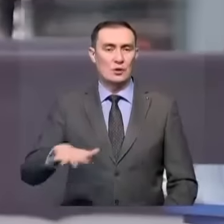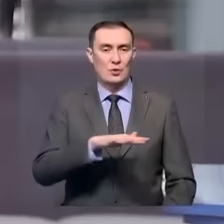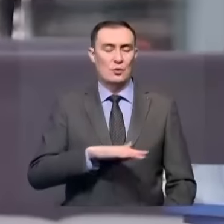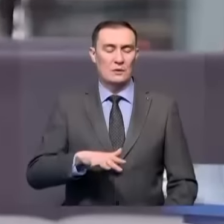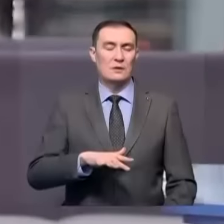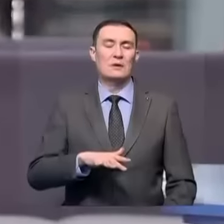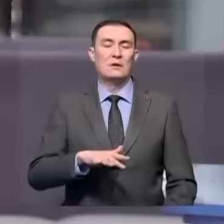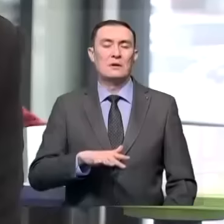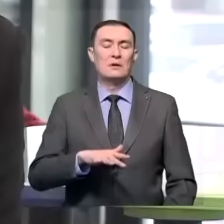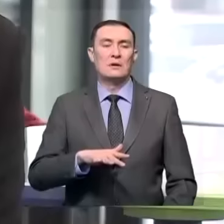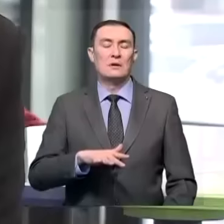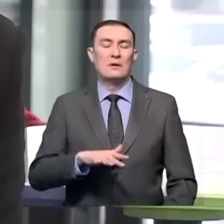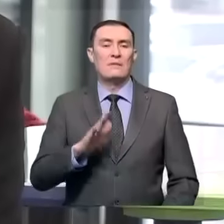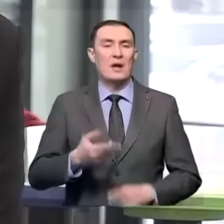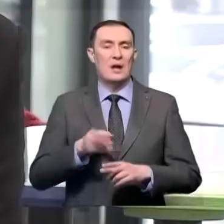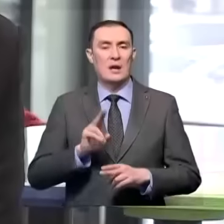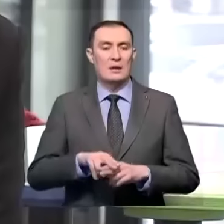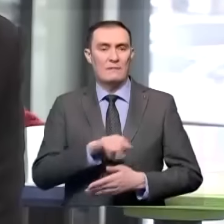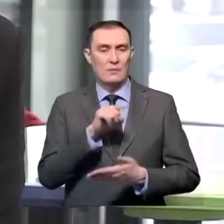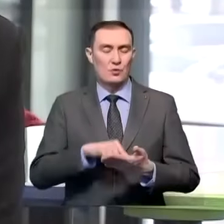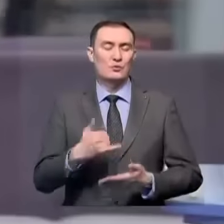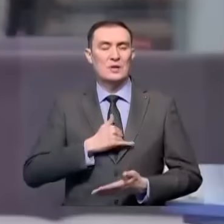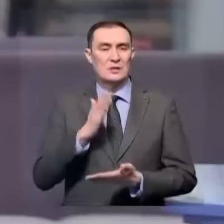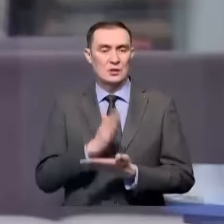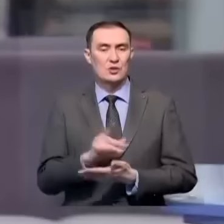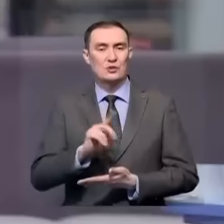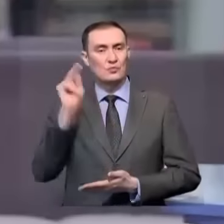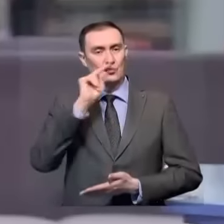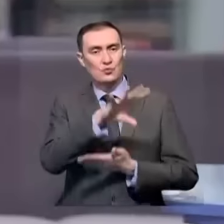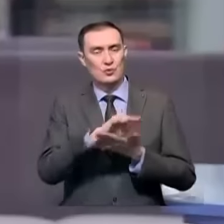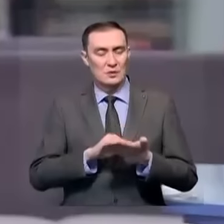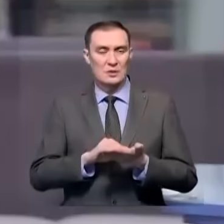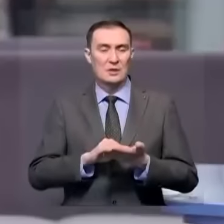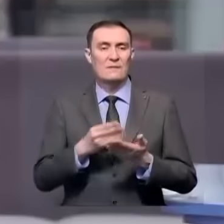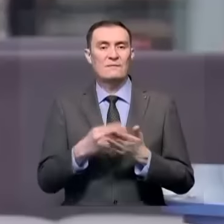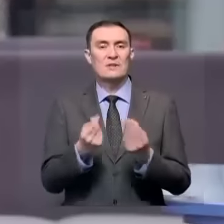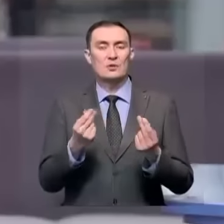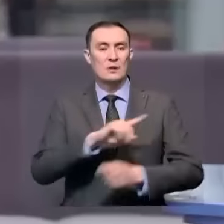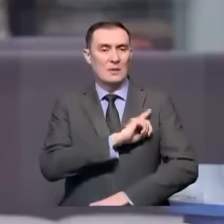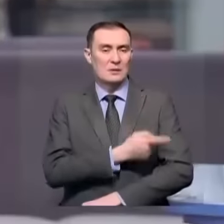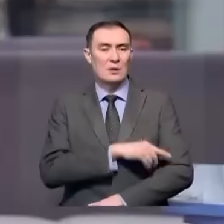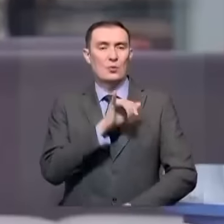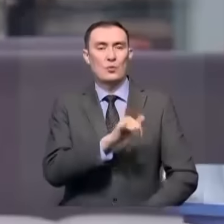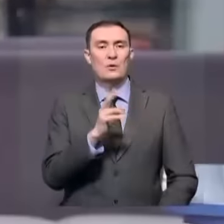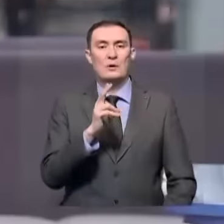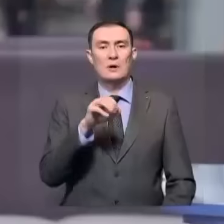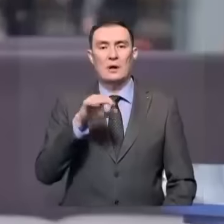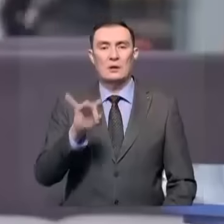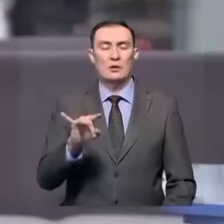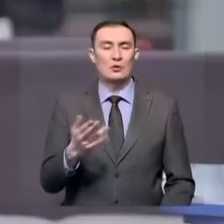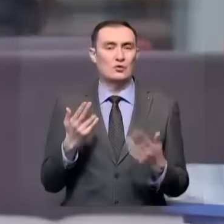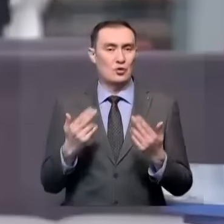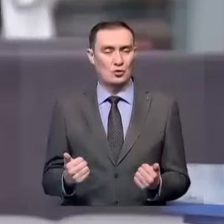в Центральной Азии как минимум. В этом плане есть чему учиться. Инвестиционный потенциал Катара как страны, ну, неудивительно,